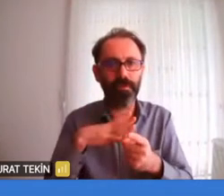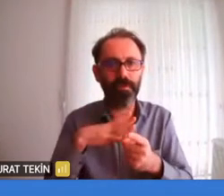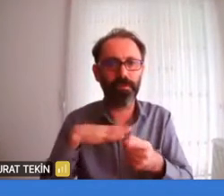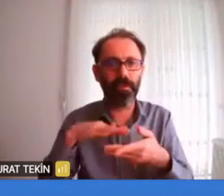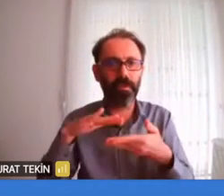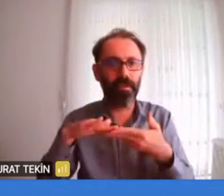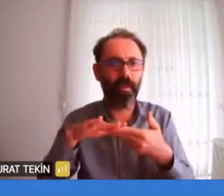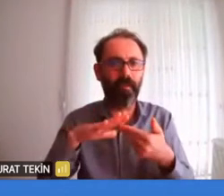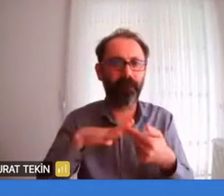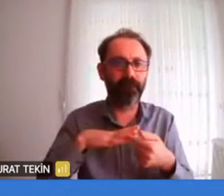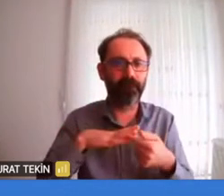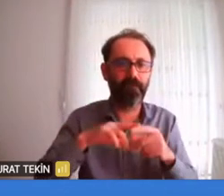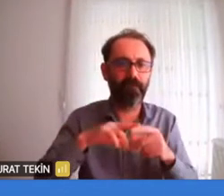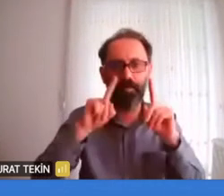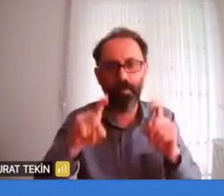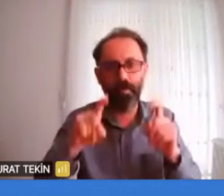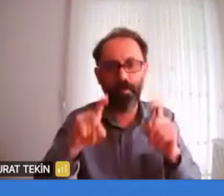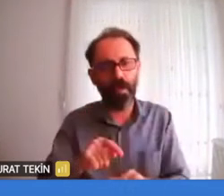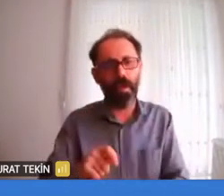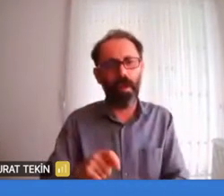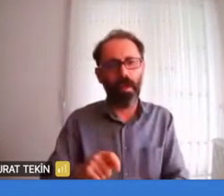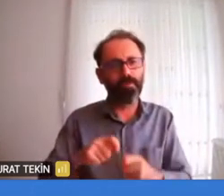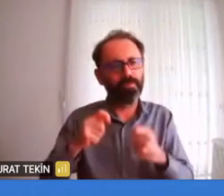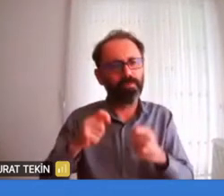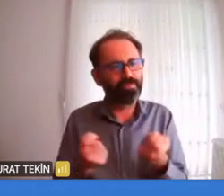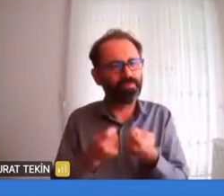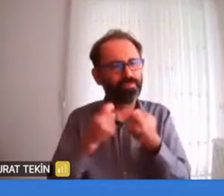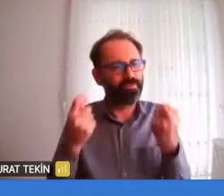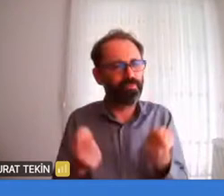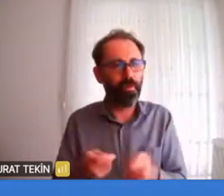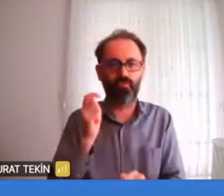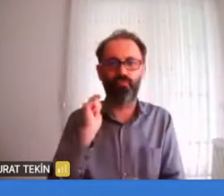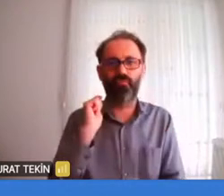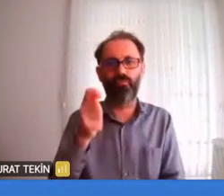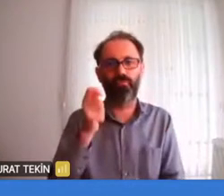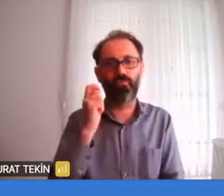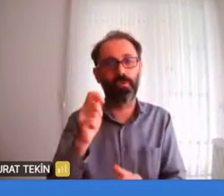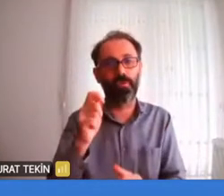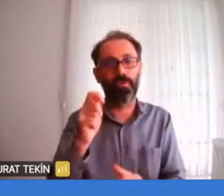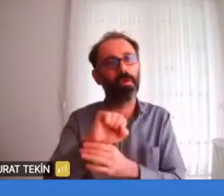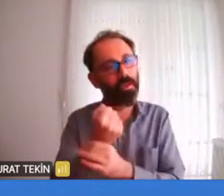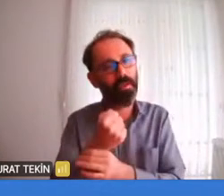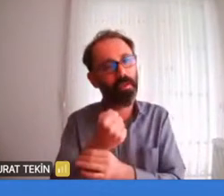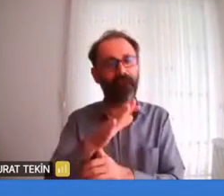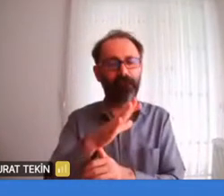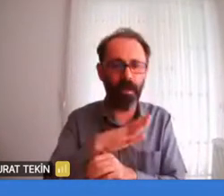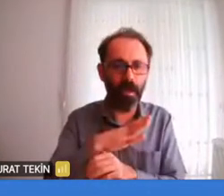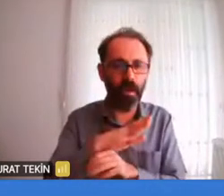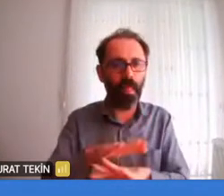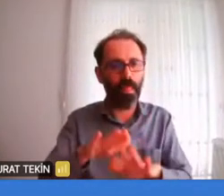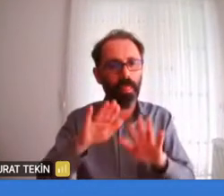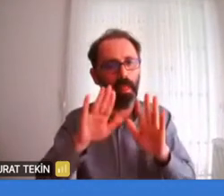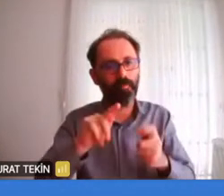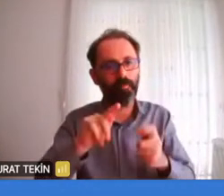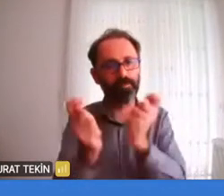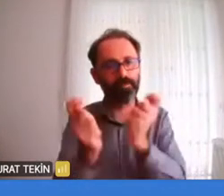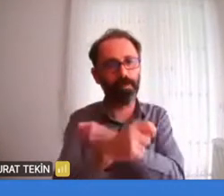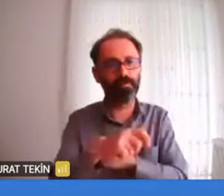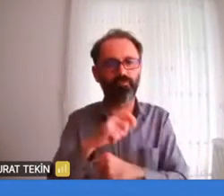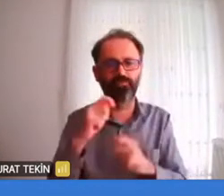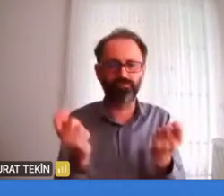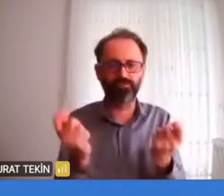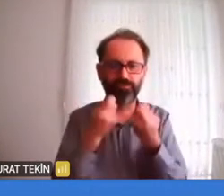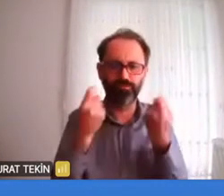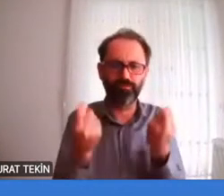Yani çalışmadan olmuyor diyorsunuz. Sanki böyle söylediklerinizden evet yetenek ama çalışmak bütün işlerde olduğu gibi bu işte de sır